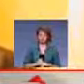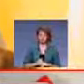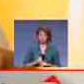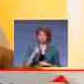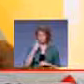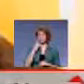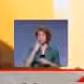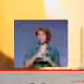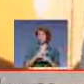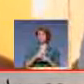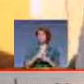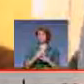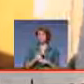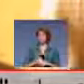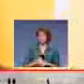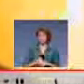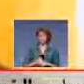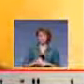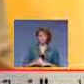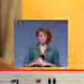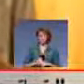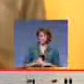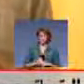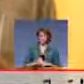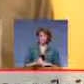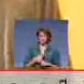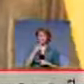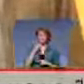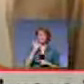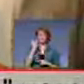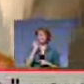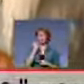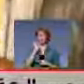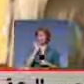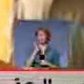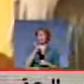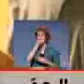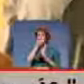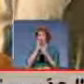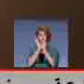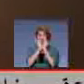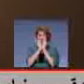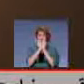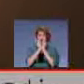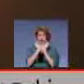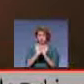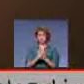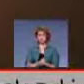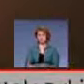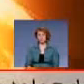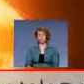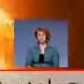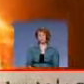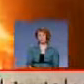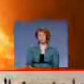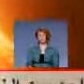هو الفيصل دكتور عمرو الفيصل دايما الرقيه الشرعيه بنقرا الرقيه الشرعيه فعلا فيه ولا ما فيش